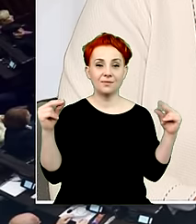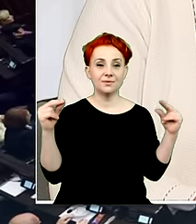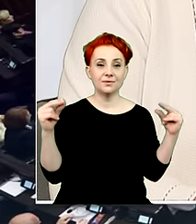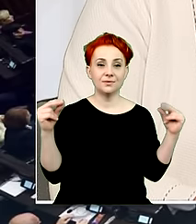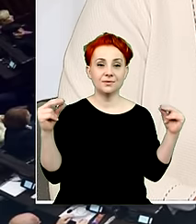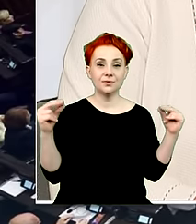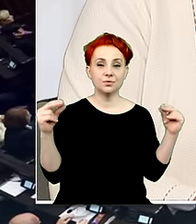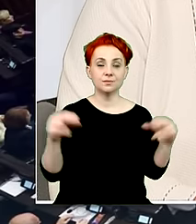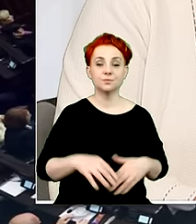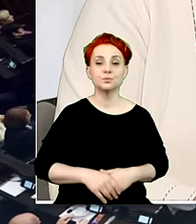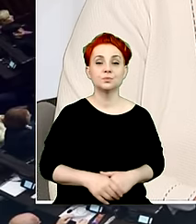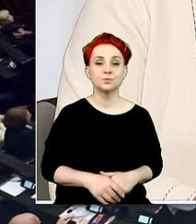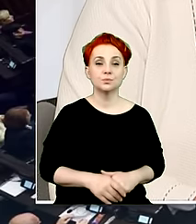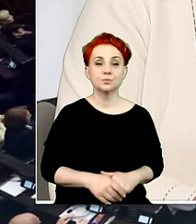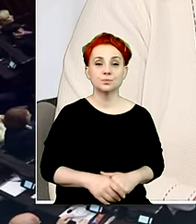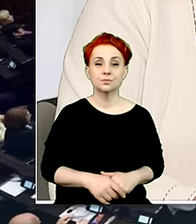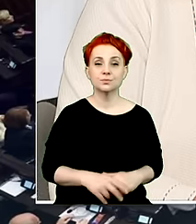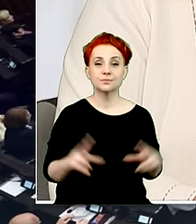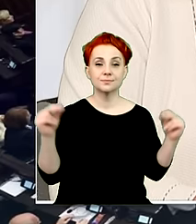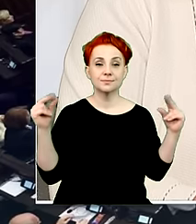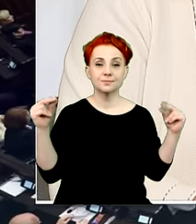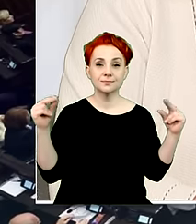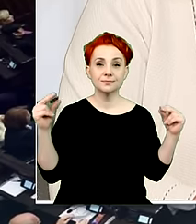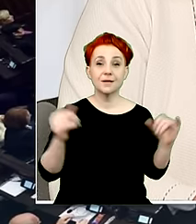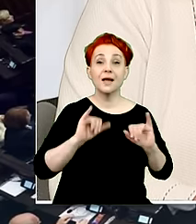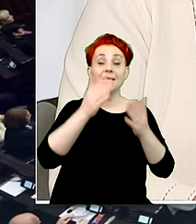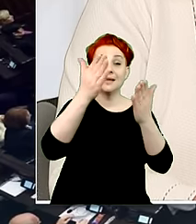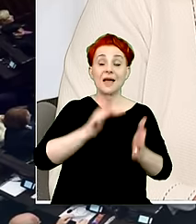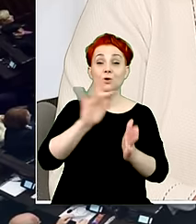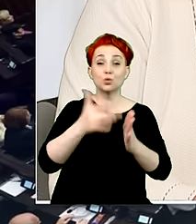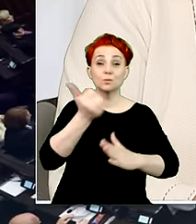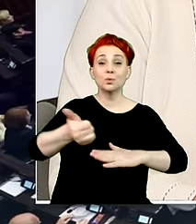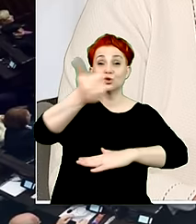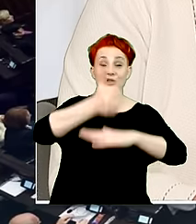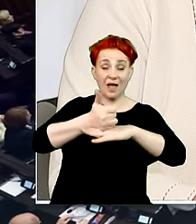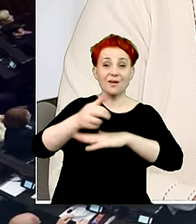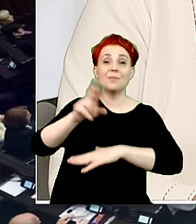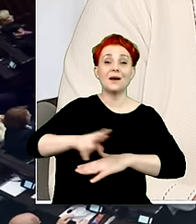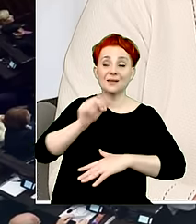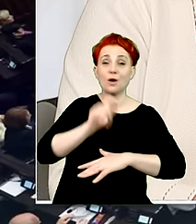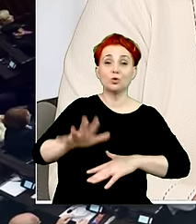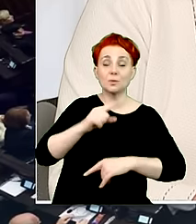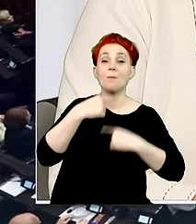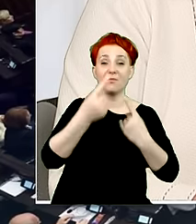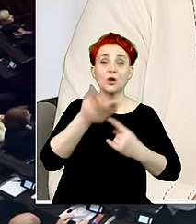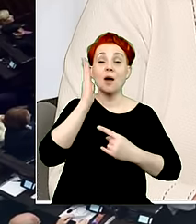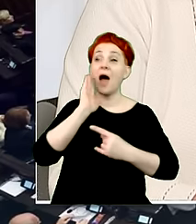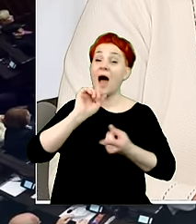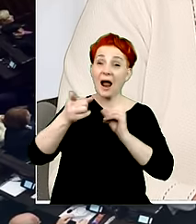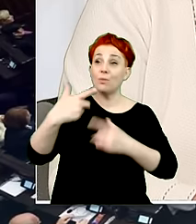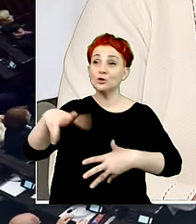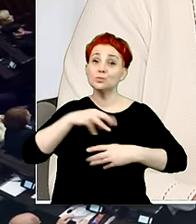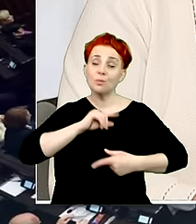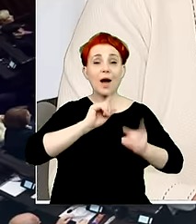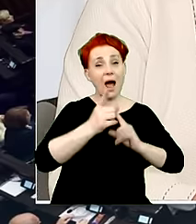powiedział, kiedy Donald Tusk był szefem Rady Europejskiej, to przecież powiedział, albo będziecie przyjmować, albo poniesiecie